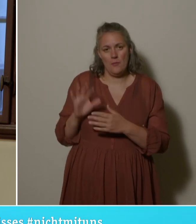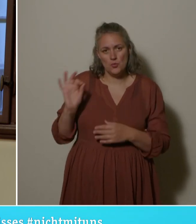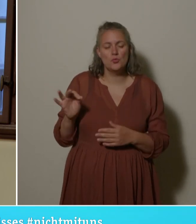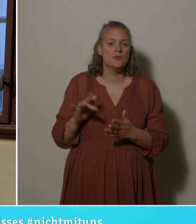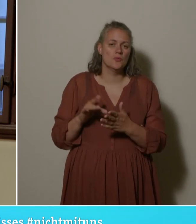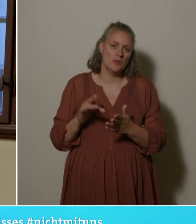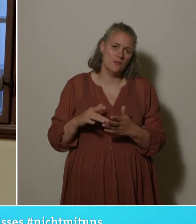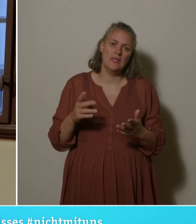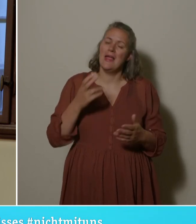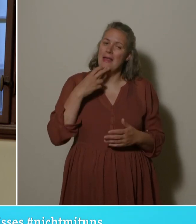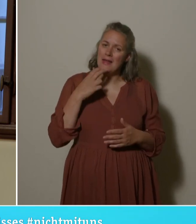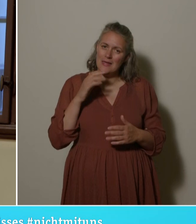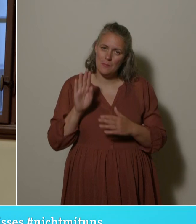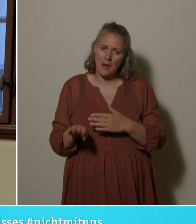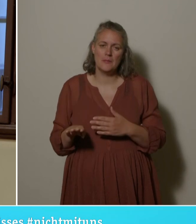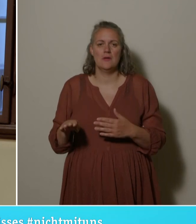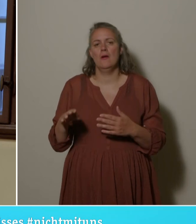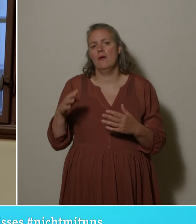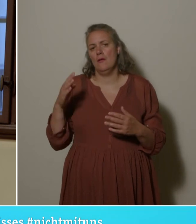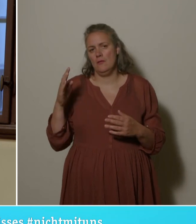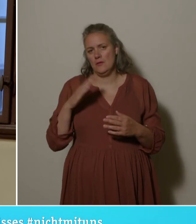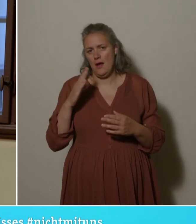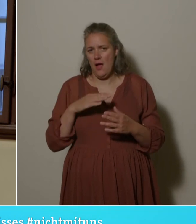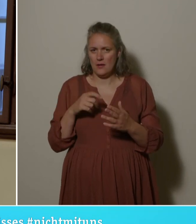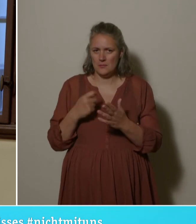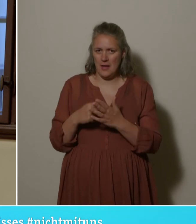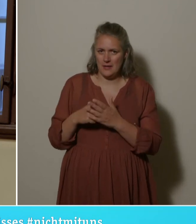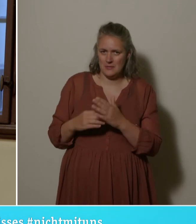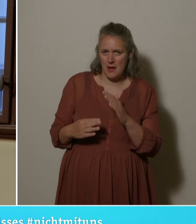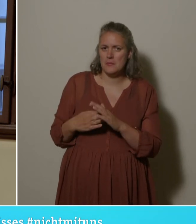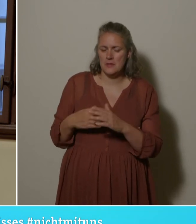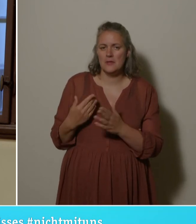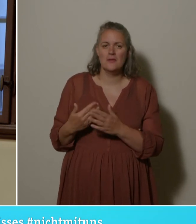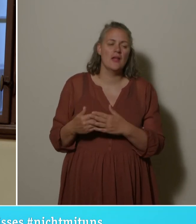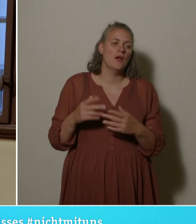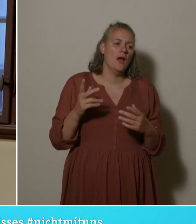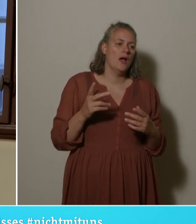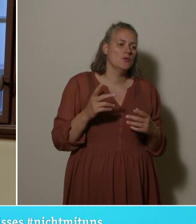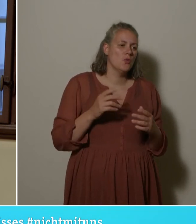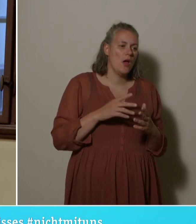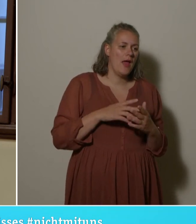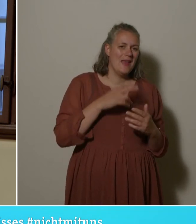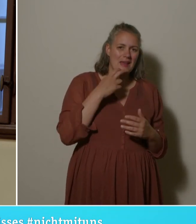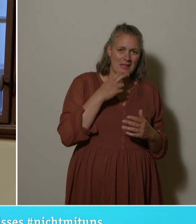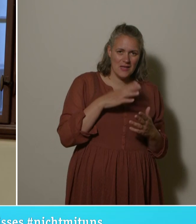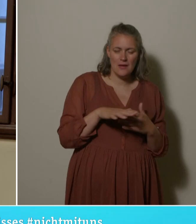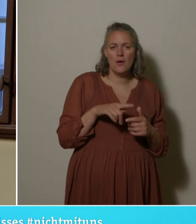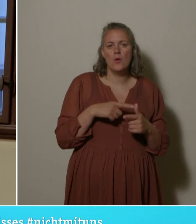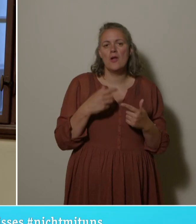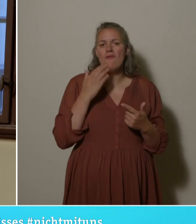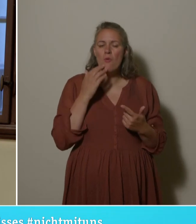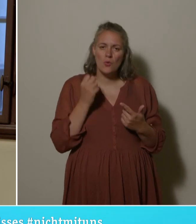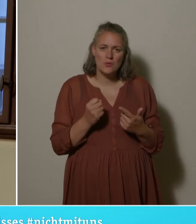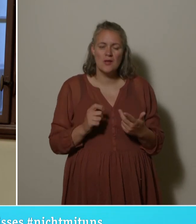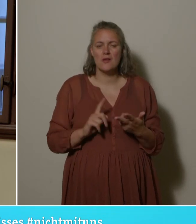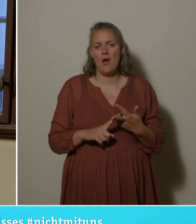nochmal angeguckt. Sichere Wohnungen, Härtefallfonds und Nahverkehr einfacher machen und günstiger. Sichere Wohnungen. Ich habe